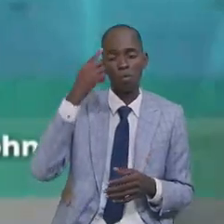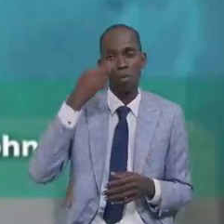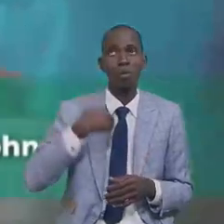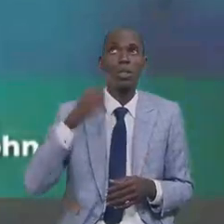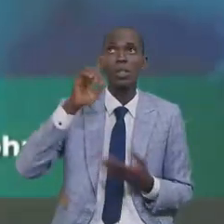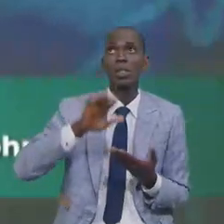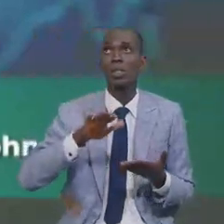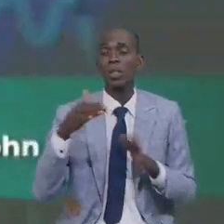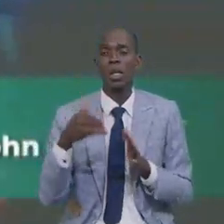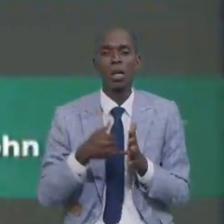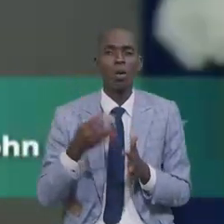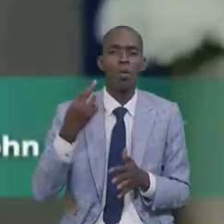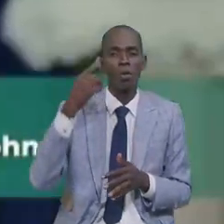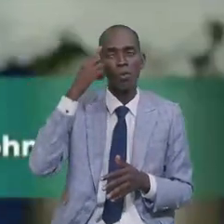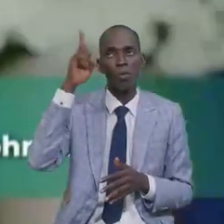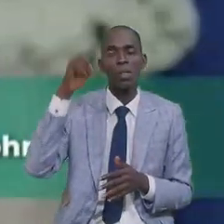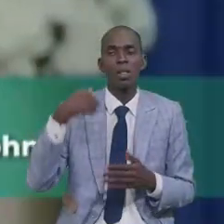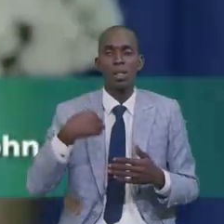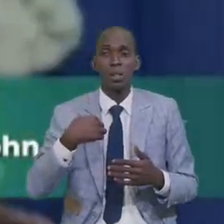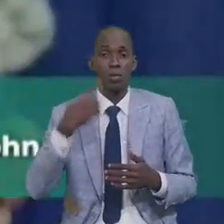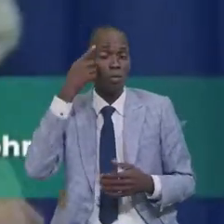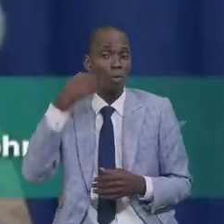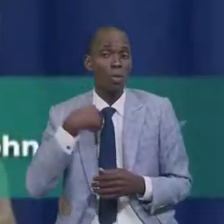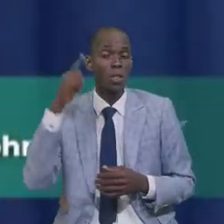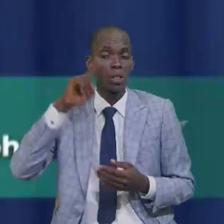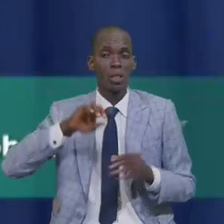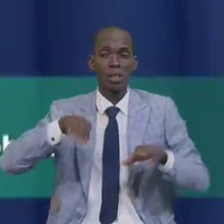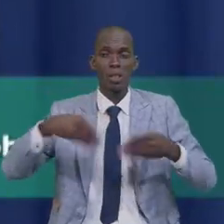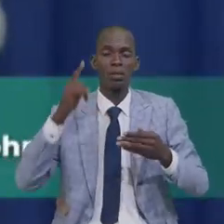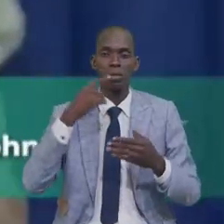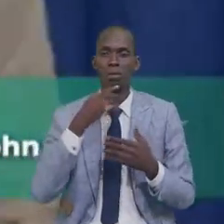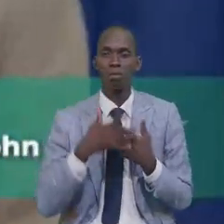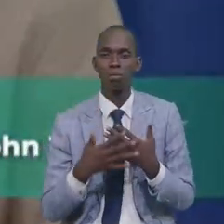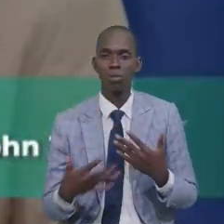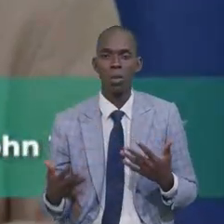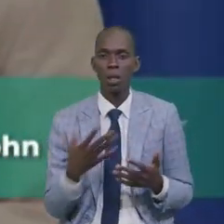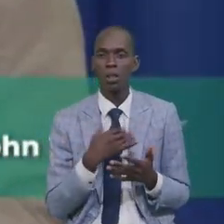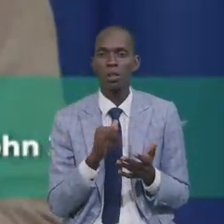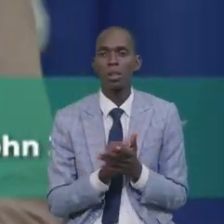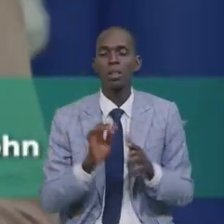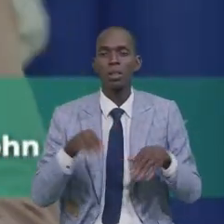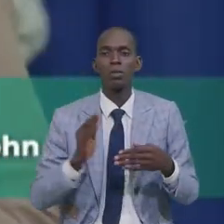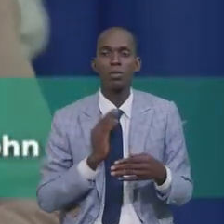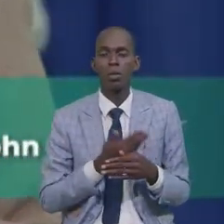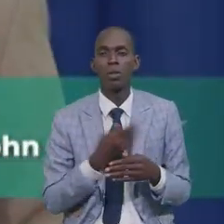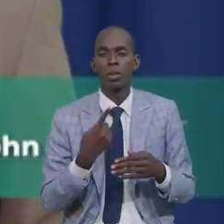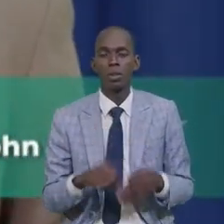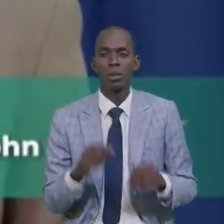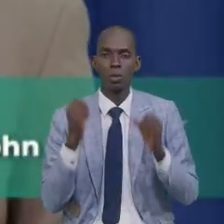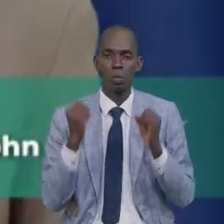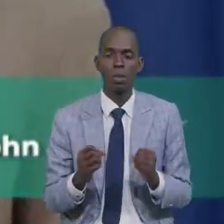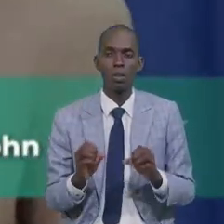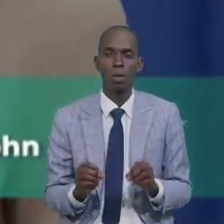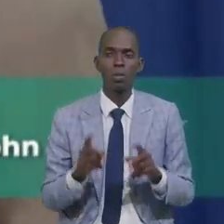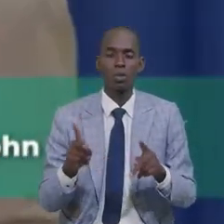est mort. C'est pour moi qu'il a versé son. Et comme je crois à cela, il me donne le privilège et la puissance et